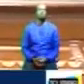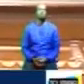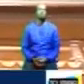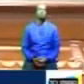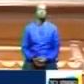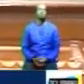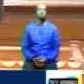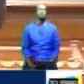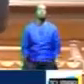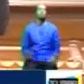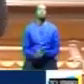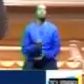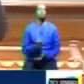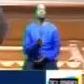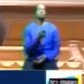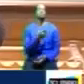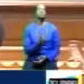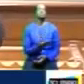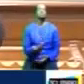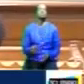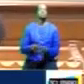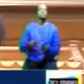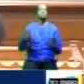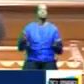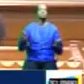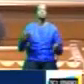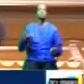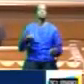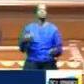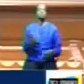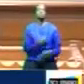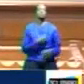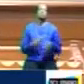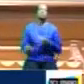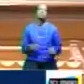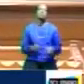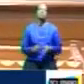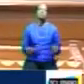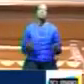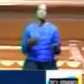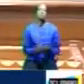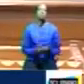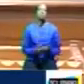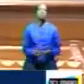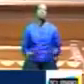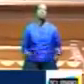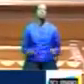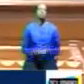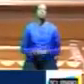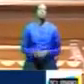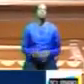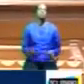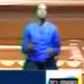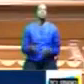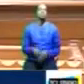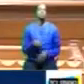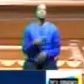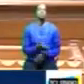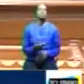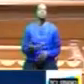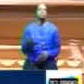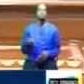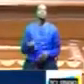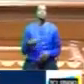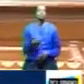nous faisons. Kusema aina jutu kunafanya bitu binene. Mais bien, lakini, des petites choses que